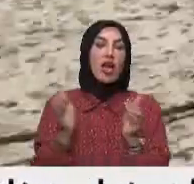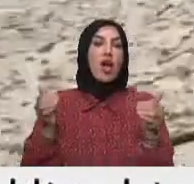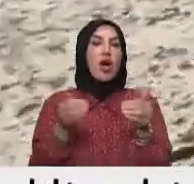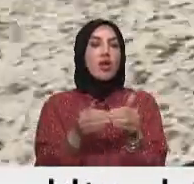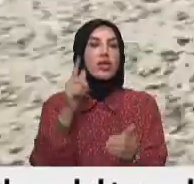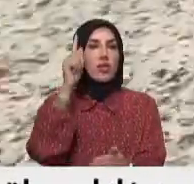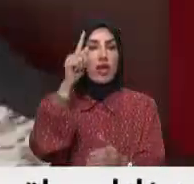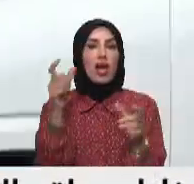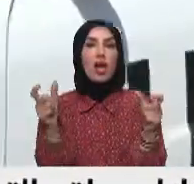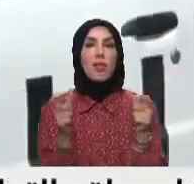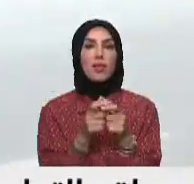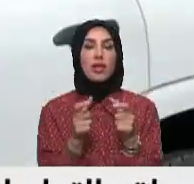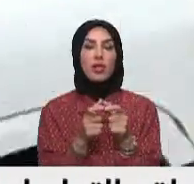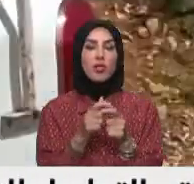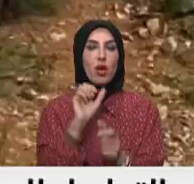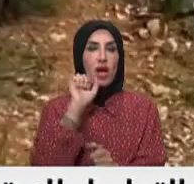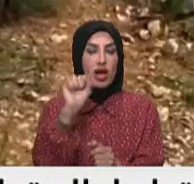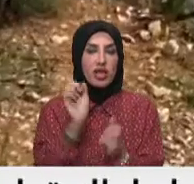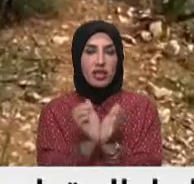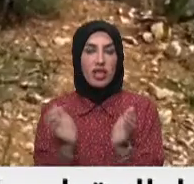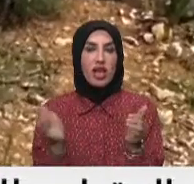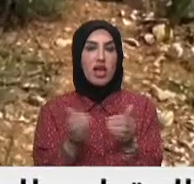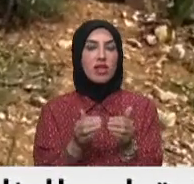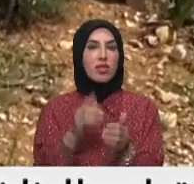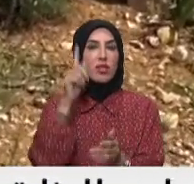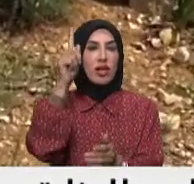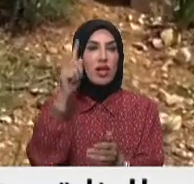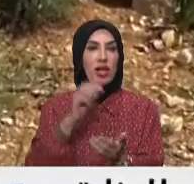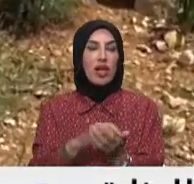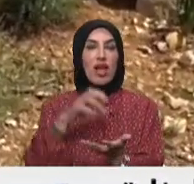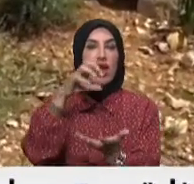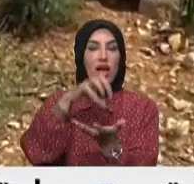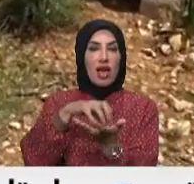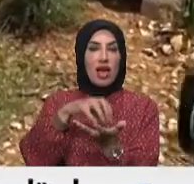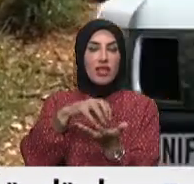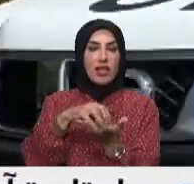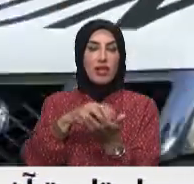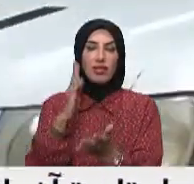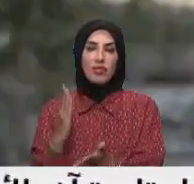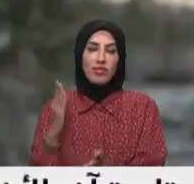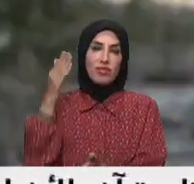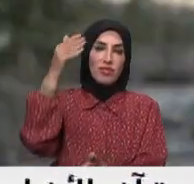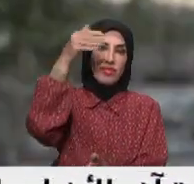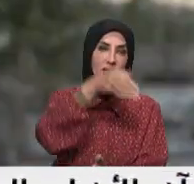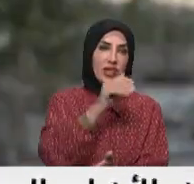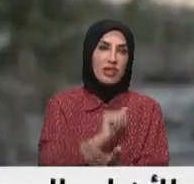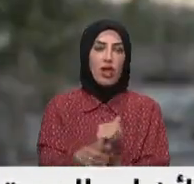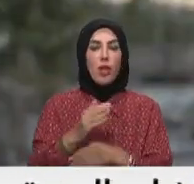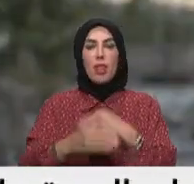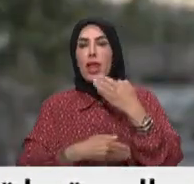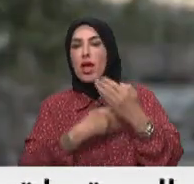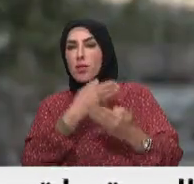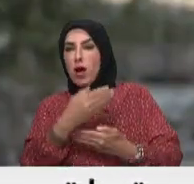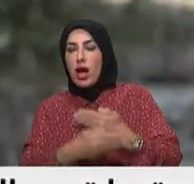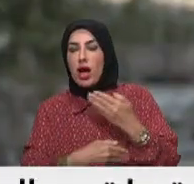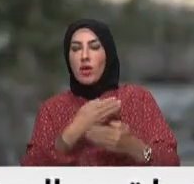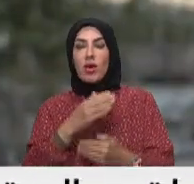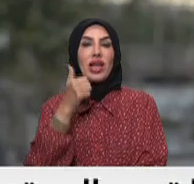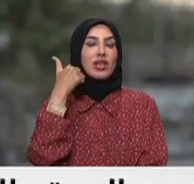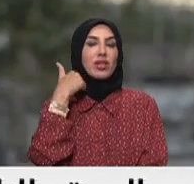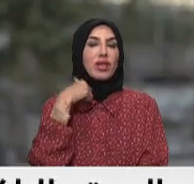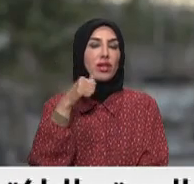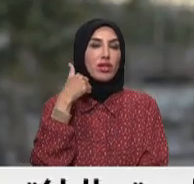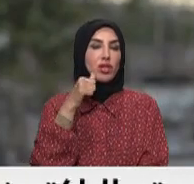مجموعة تابعة له أصاب مقرها العام في الناقورة. على وقع محاولات جديدة